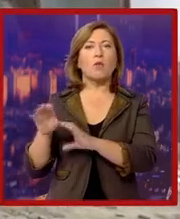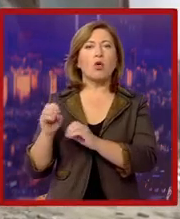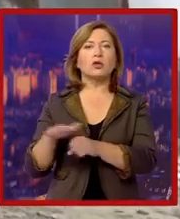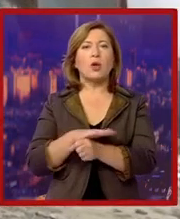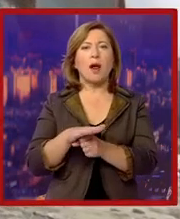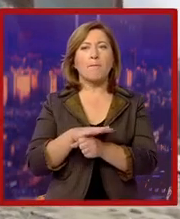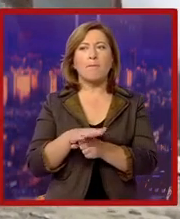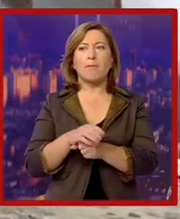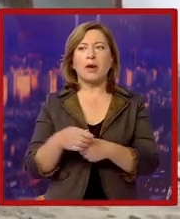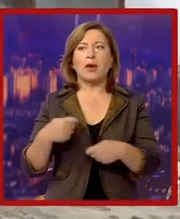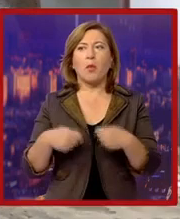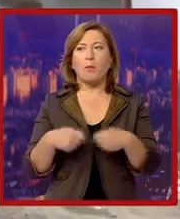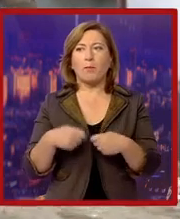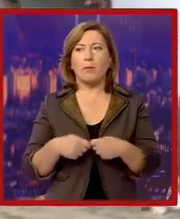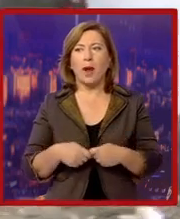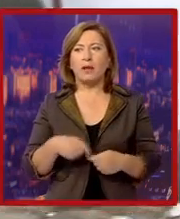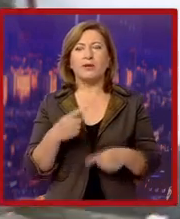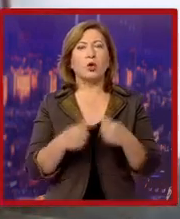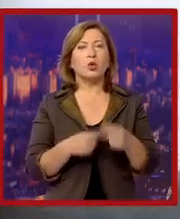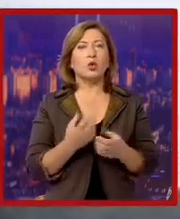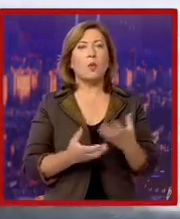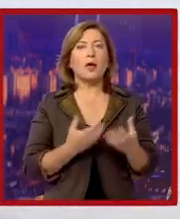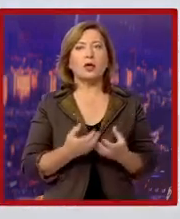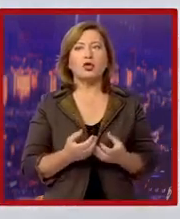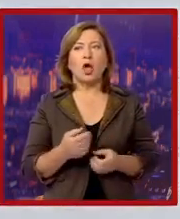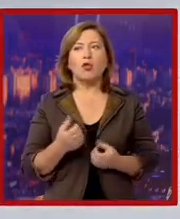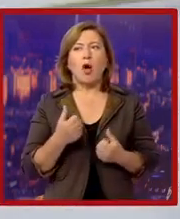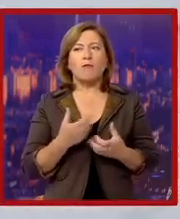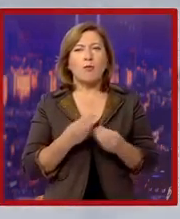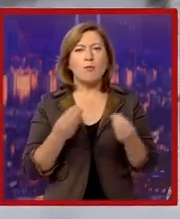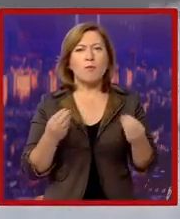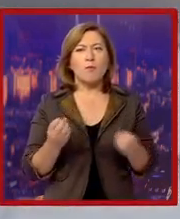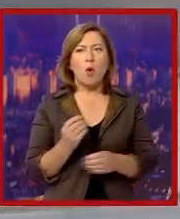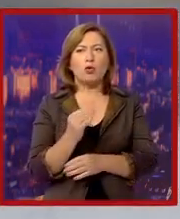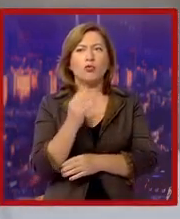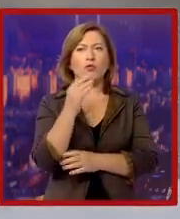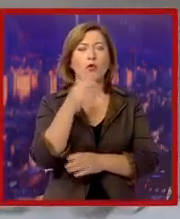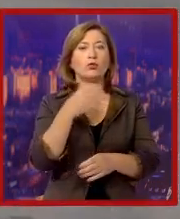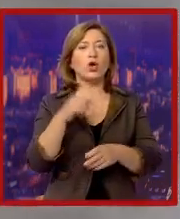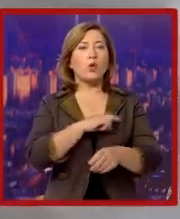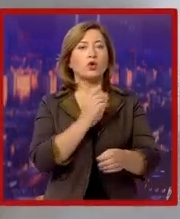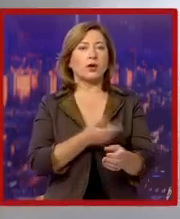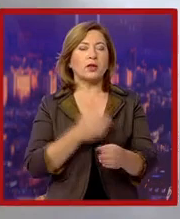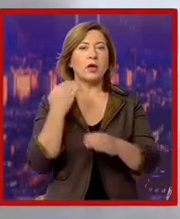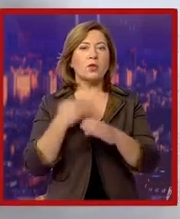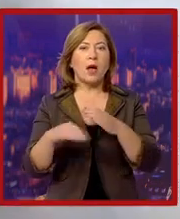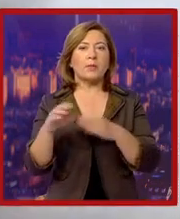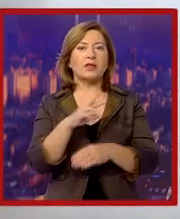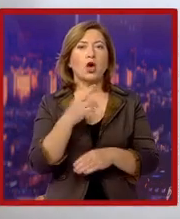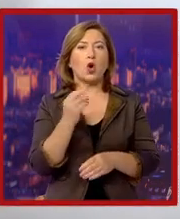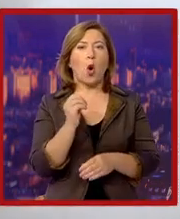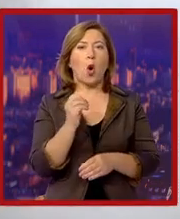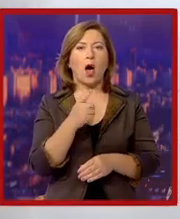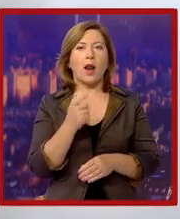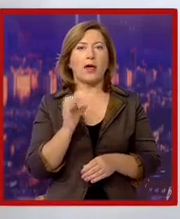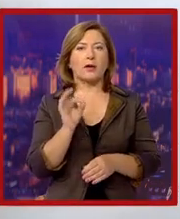materiale textile, dar și plastice, în urma incendiului s-a degajat atât de mult fum încât autoritățile au dat un mesaj prin RoAlert pe toată